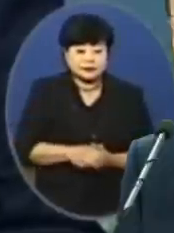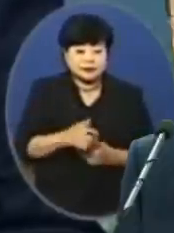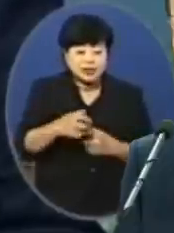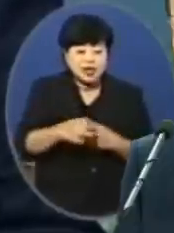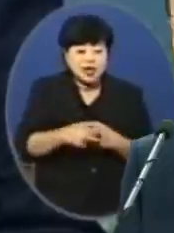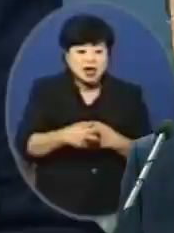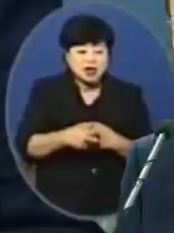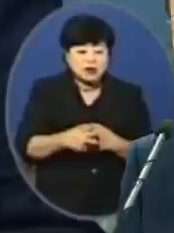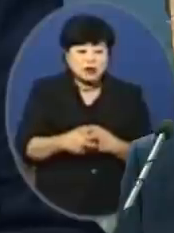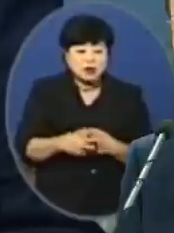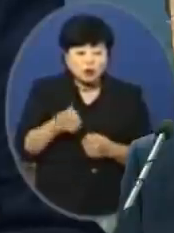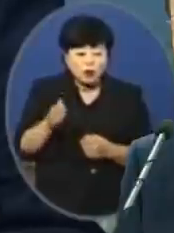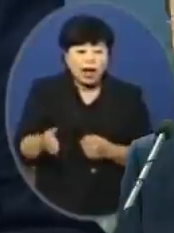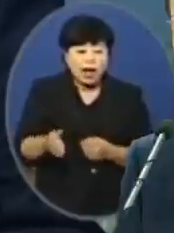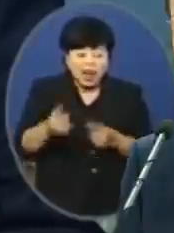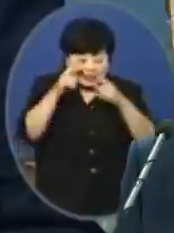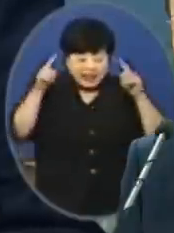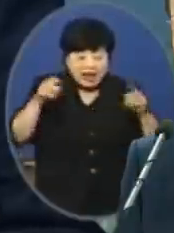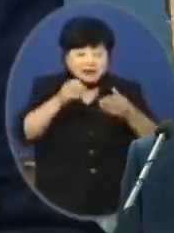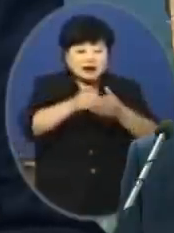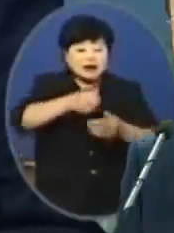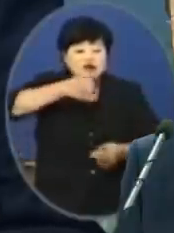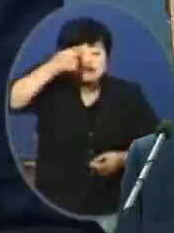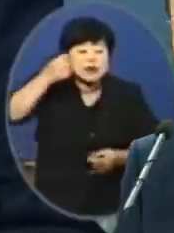이과대학에 들어갈 꿈을 꾸게 되는 것입니다.